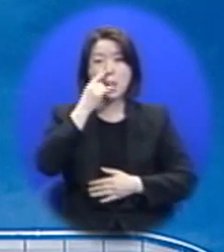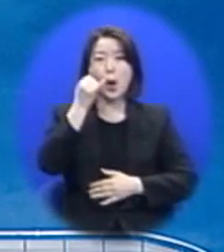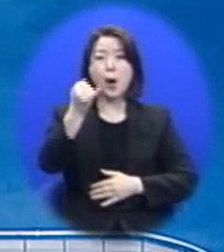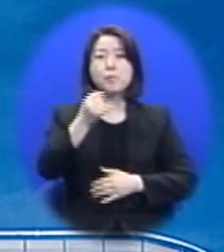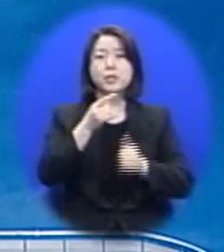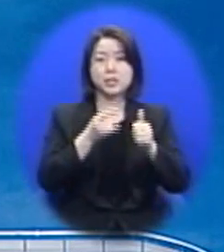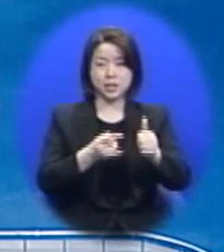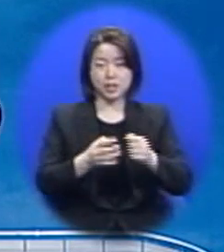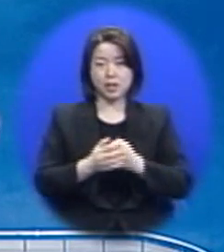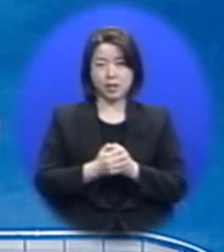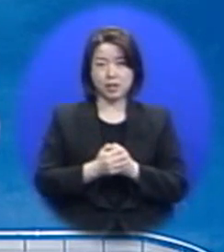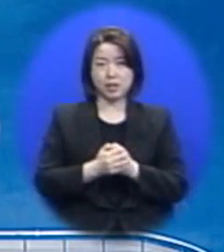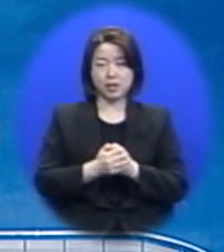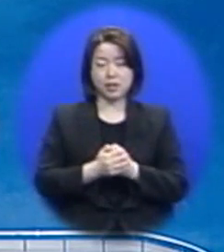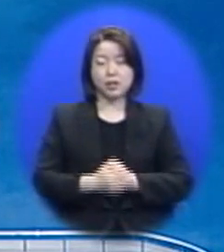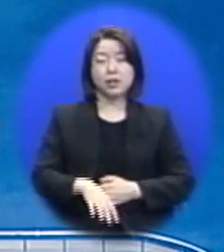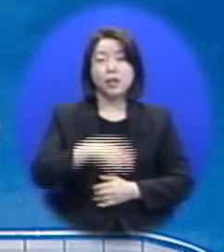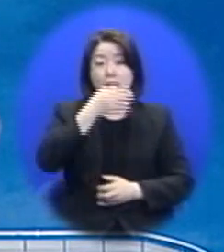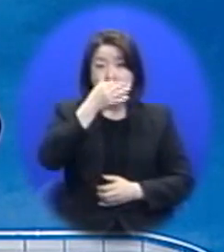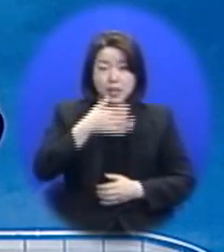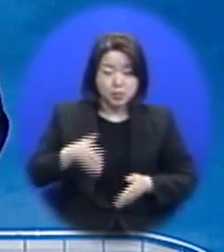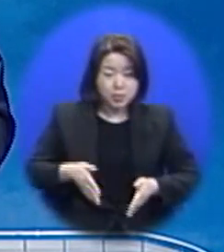여러분, 힘든 길 같아 보여도